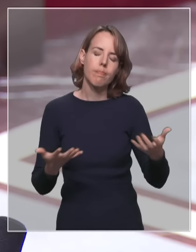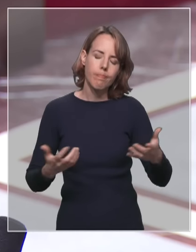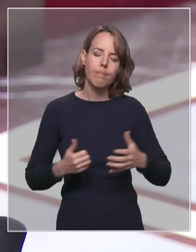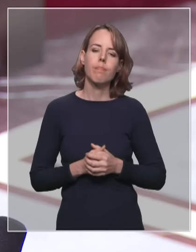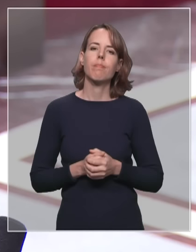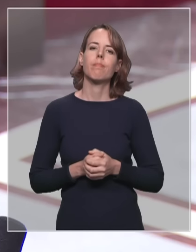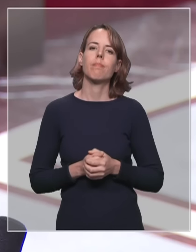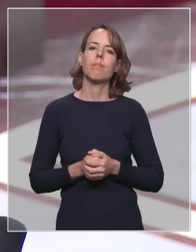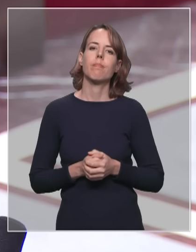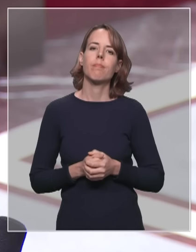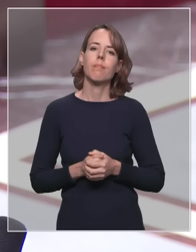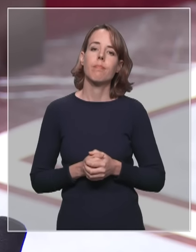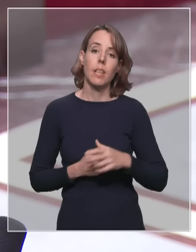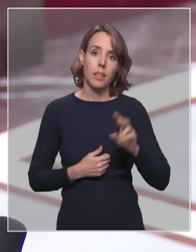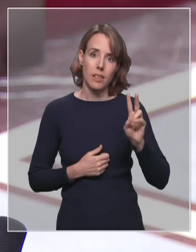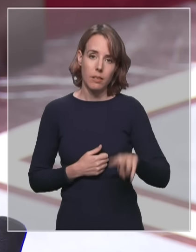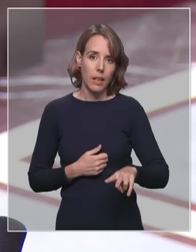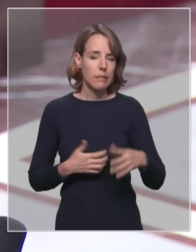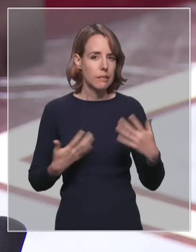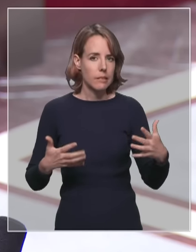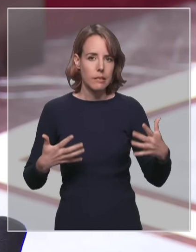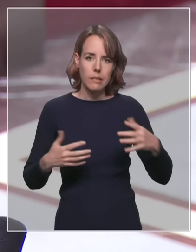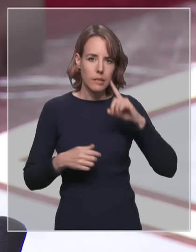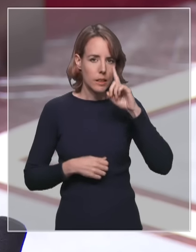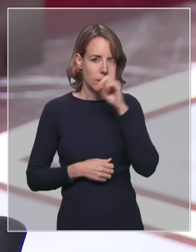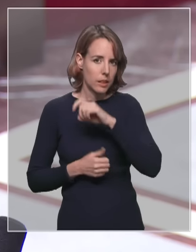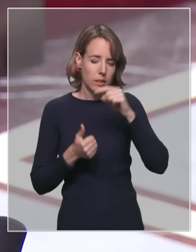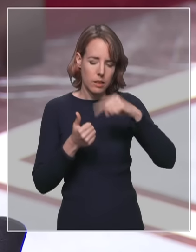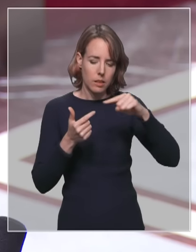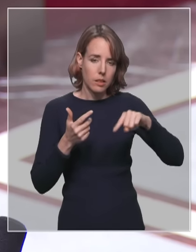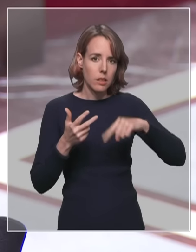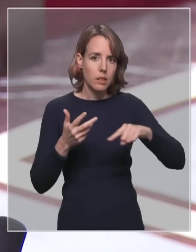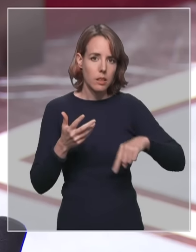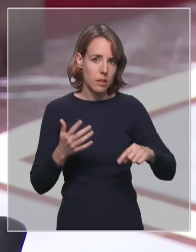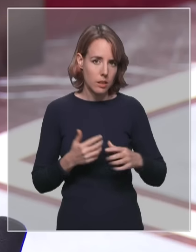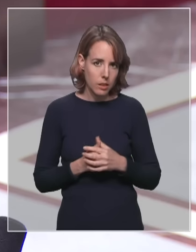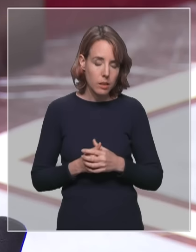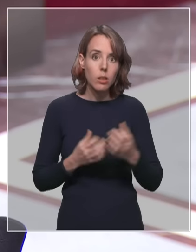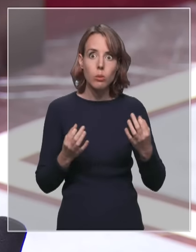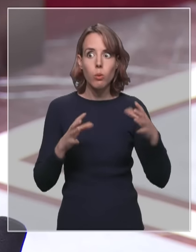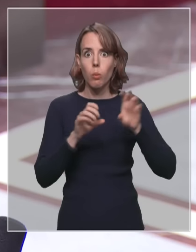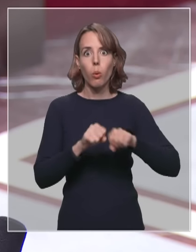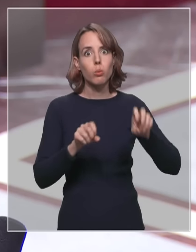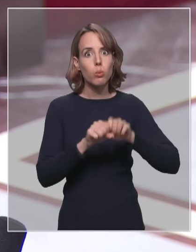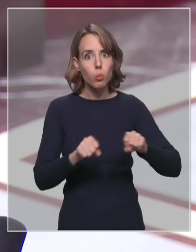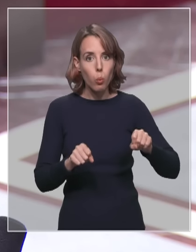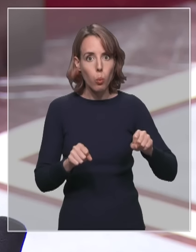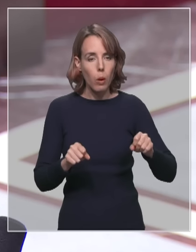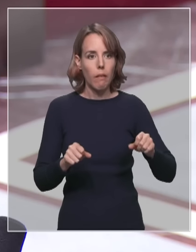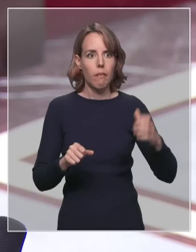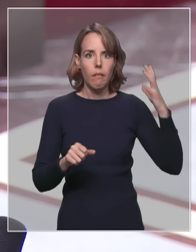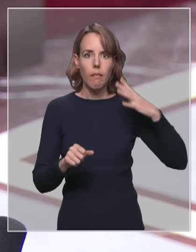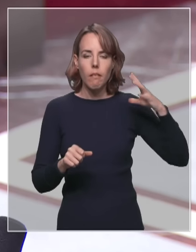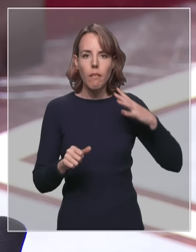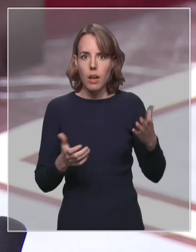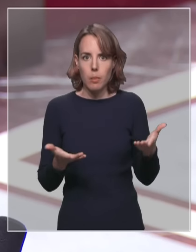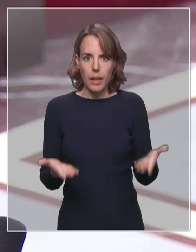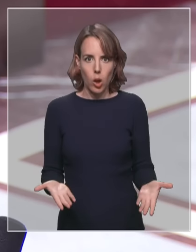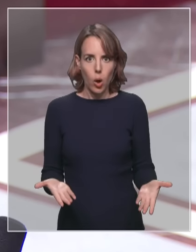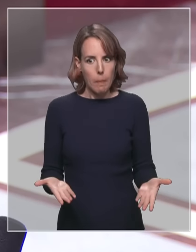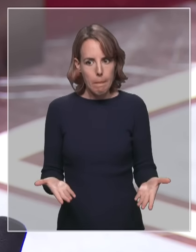vrai, cette filière a connu d'importantes difficultés. Après une période de surproduction, vient aujourd'hui